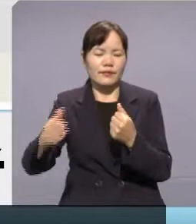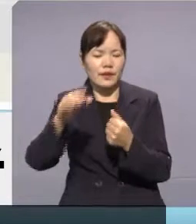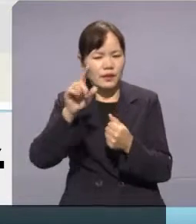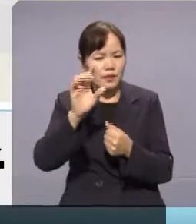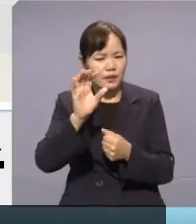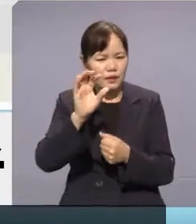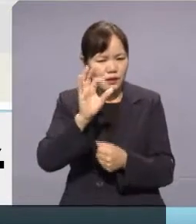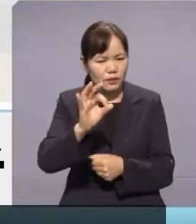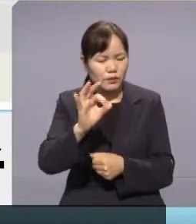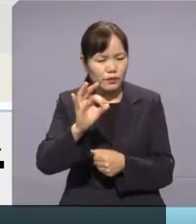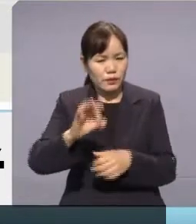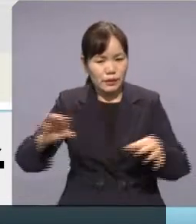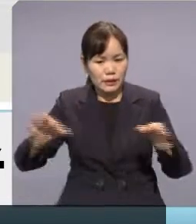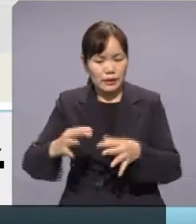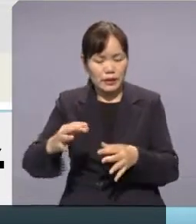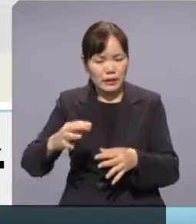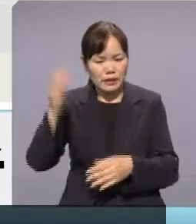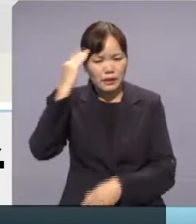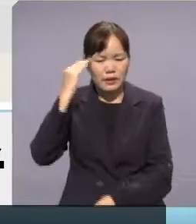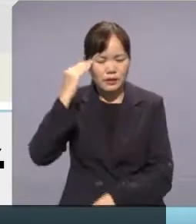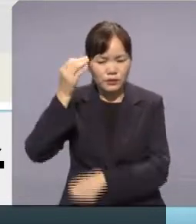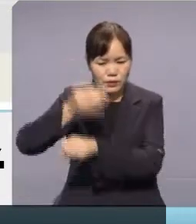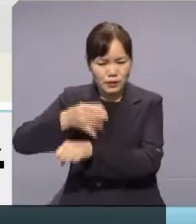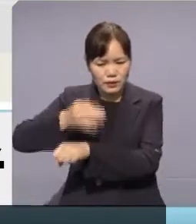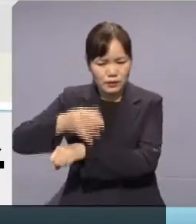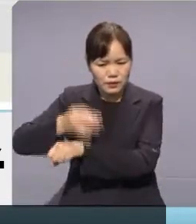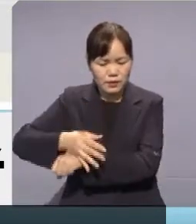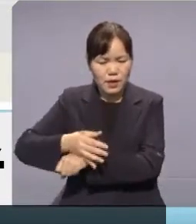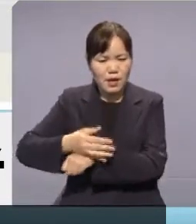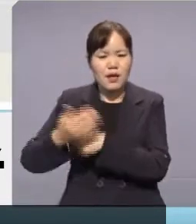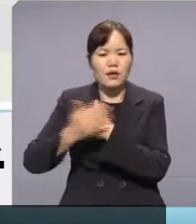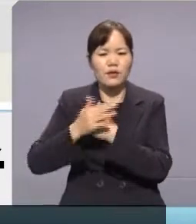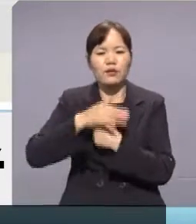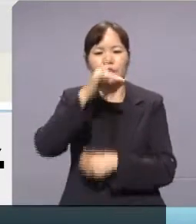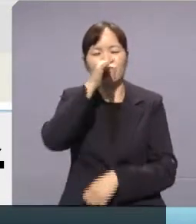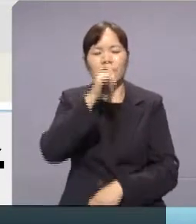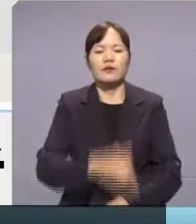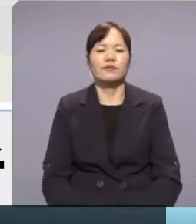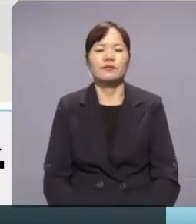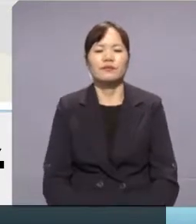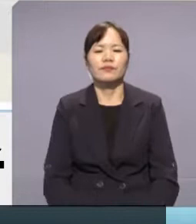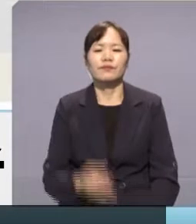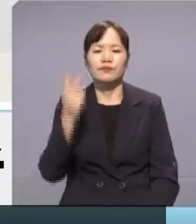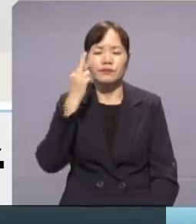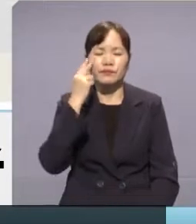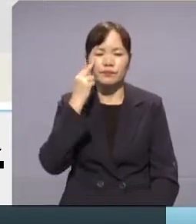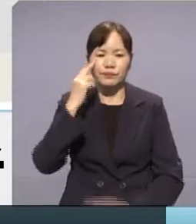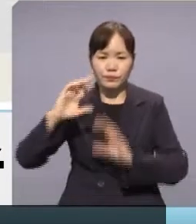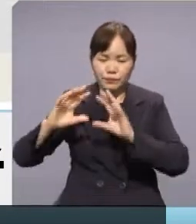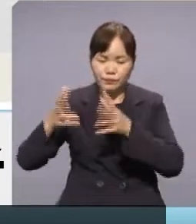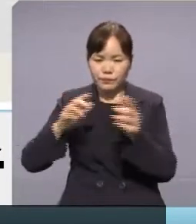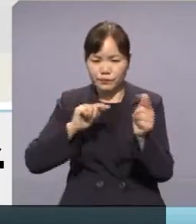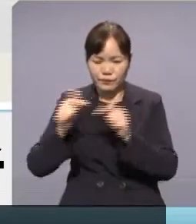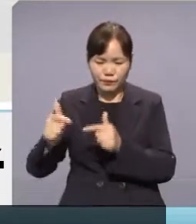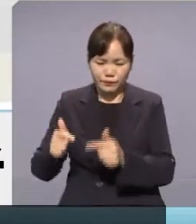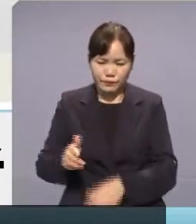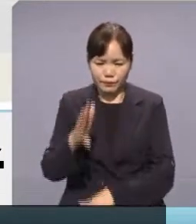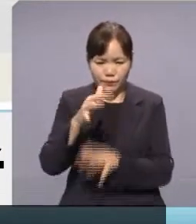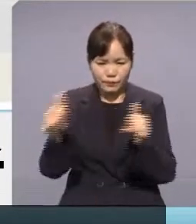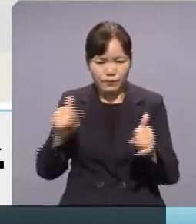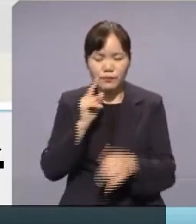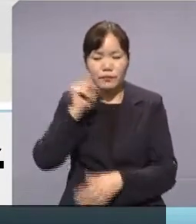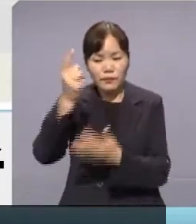자금들이 일시적으로 지금 들어와서 좀 도움이 되는데 지금 뭐 미국 현지라든가 이런 전문가들 보고서